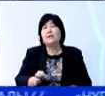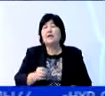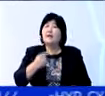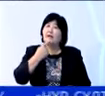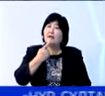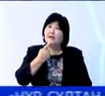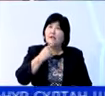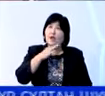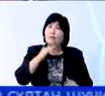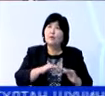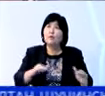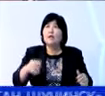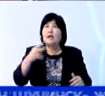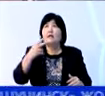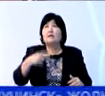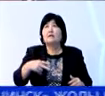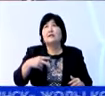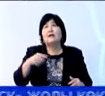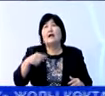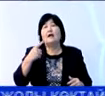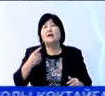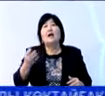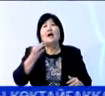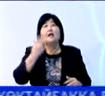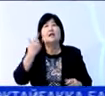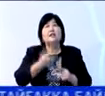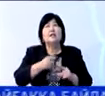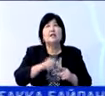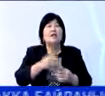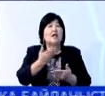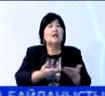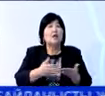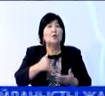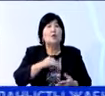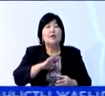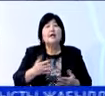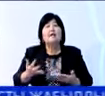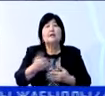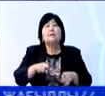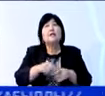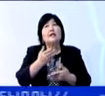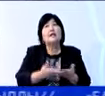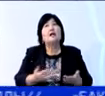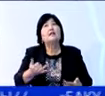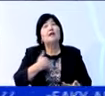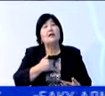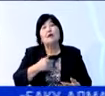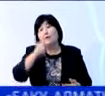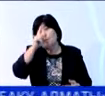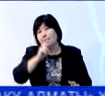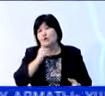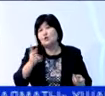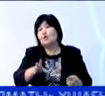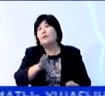кризисный 0,1%, 0,1%. Раньше у нас этих данных вообще не было. Чтобы собрать такие данные, нам месяцы нужны